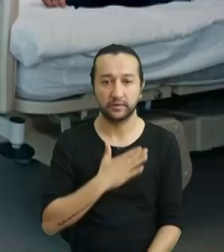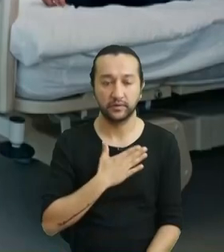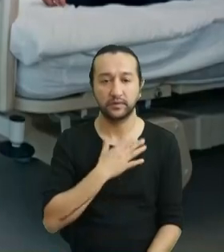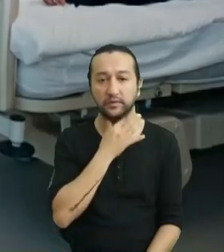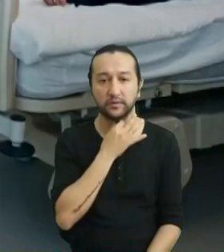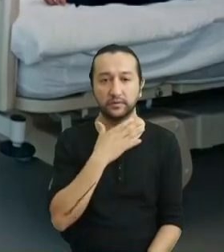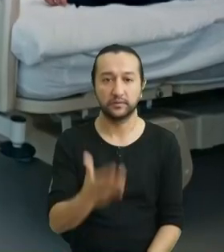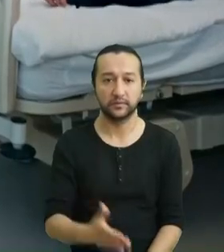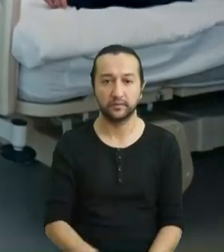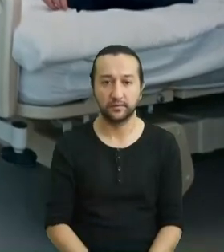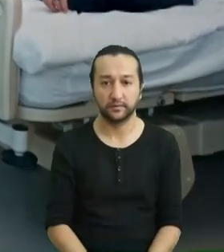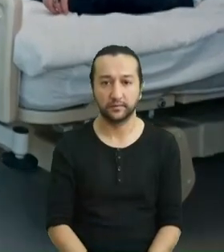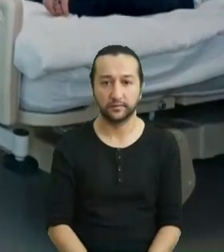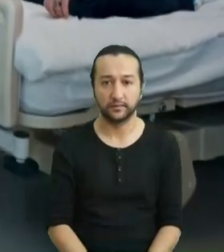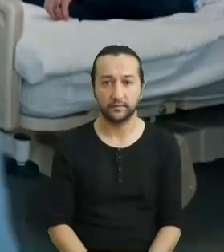ol. Teşekkürler.